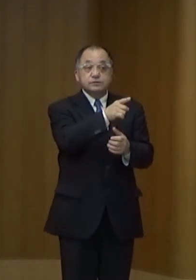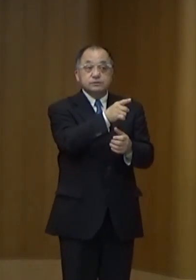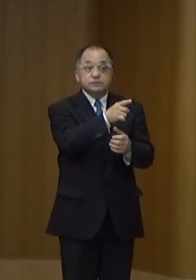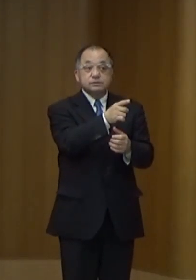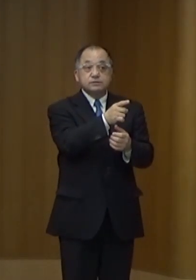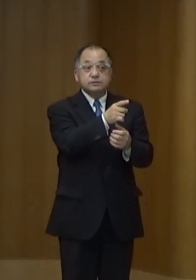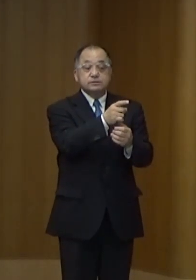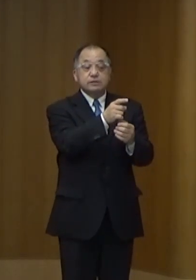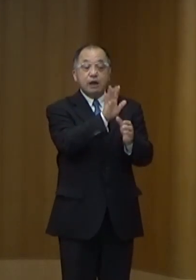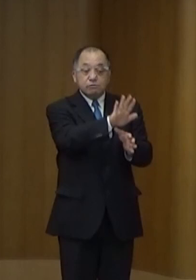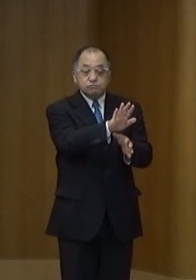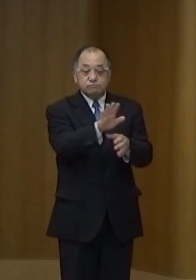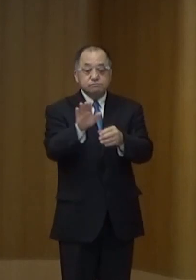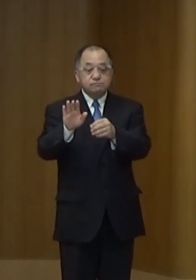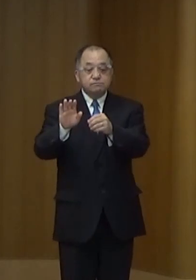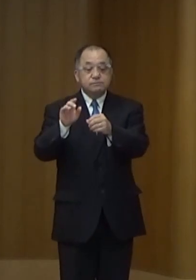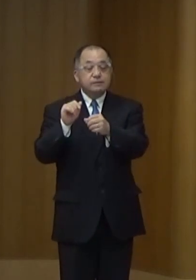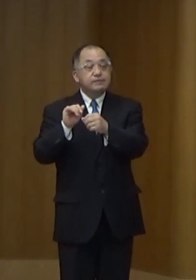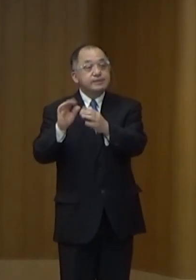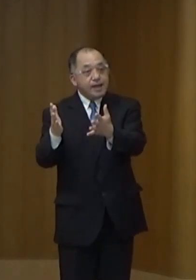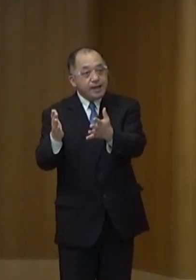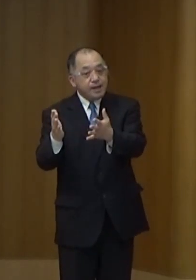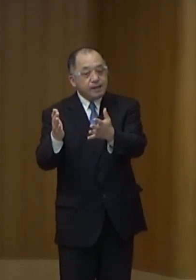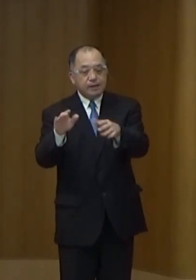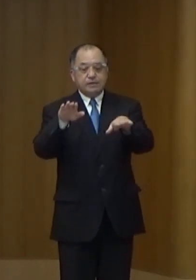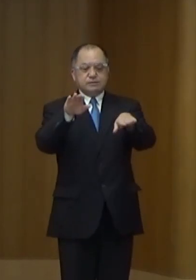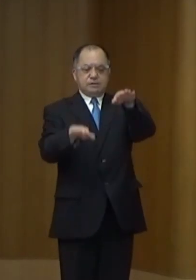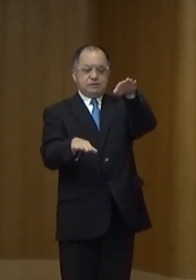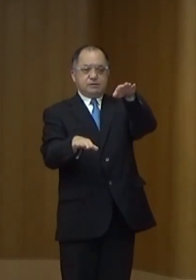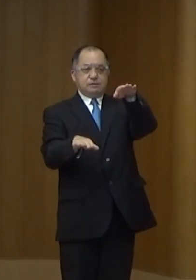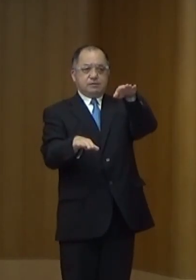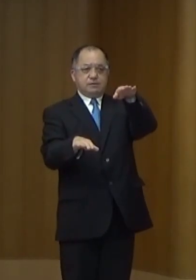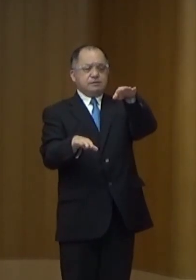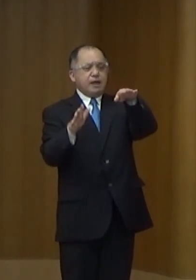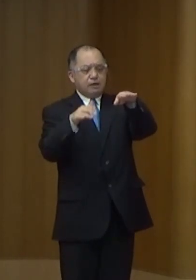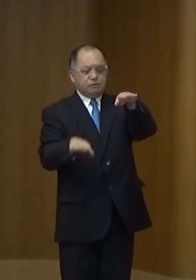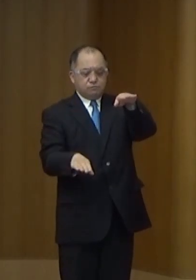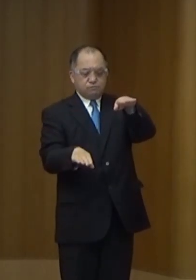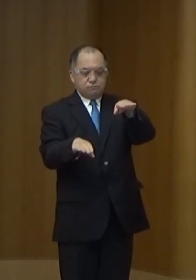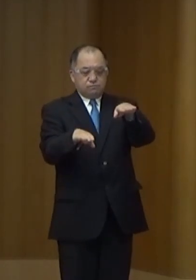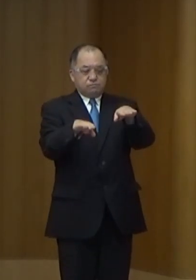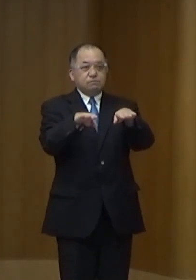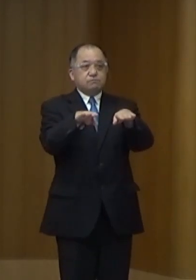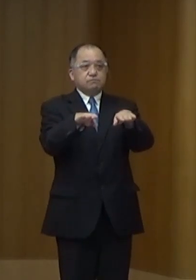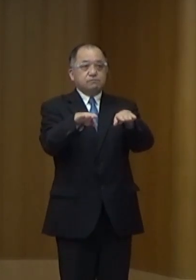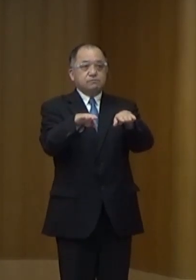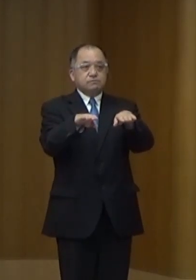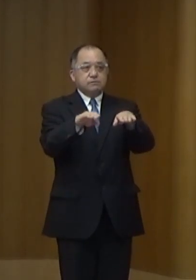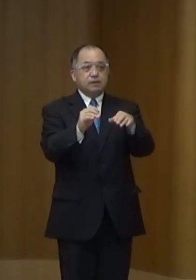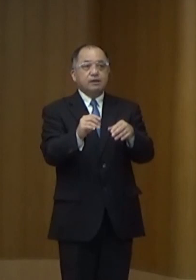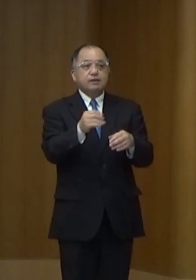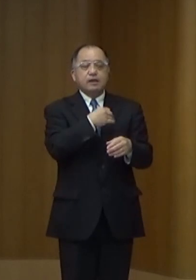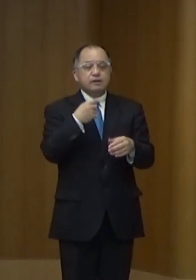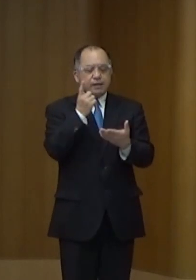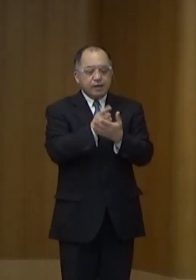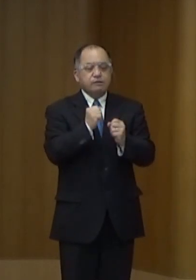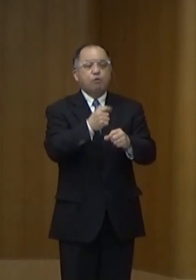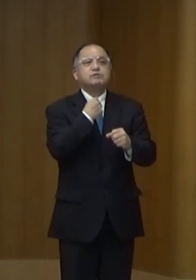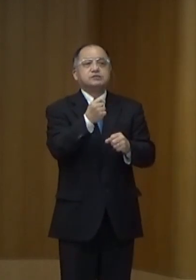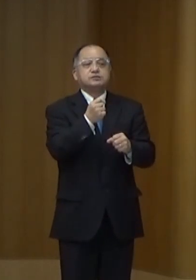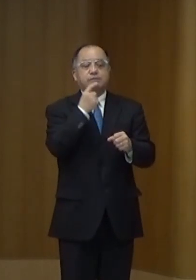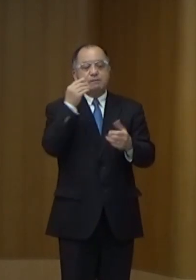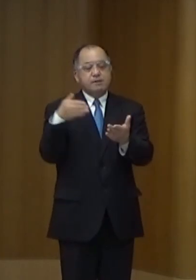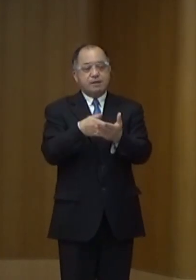てない地域に差が出ているので、できるだけ出てない地域でも対象を拡大してほしいということでお願いをしてきたわけであります